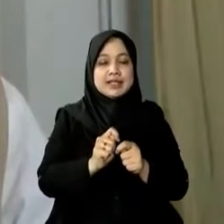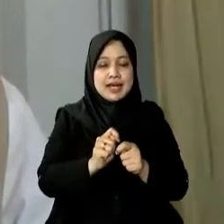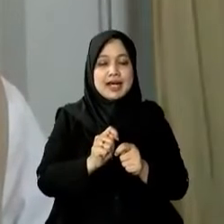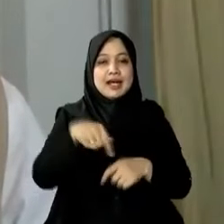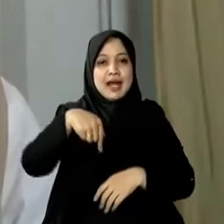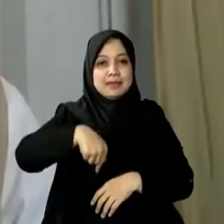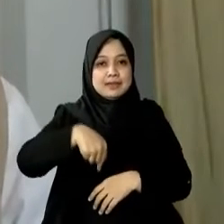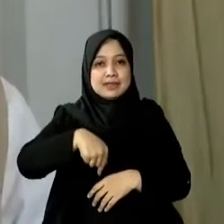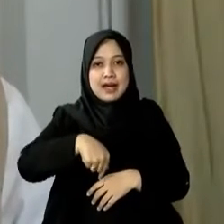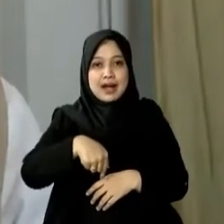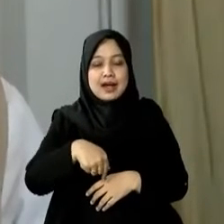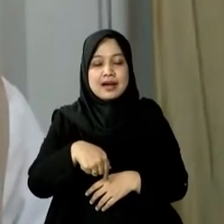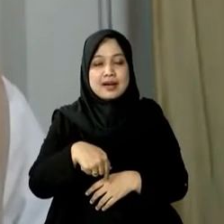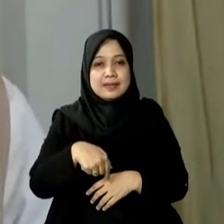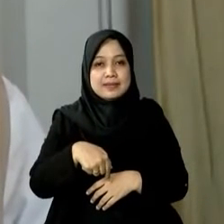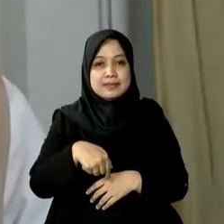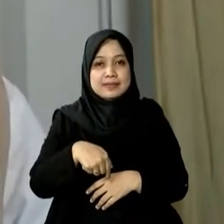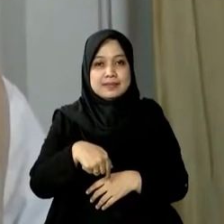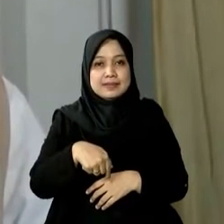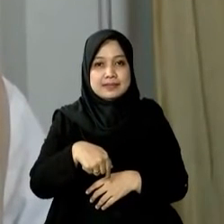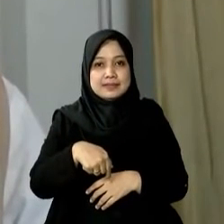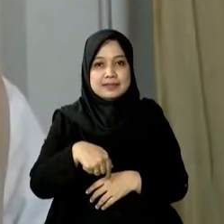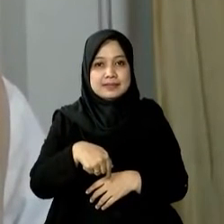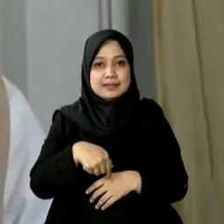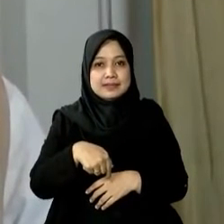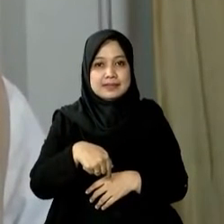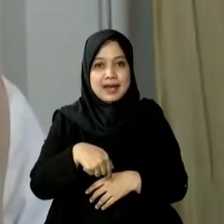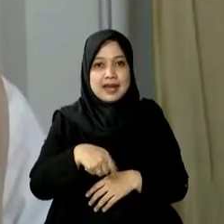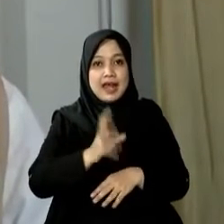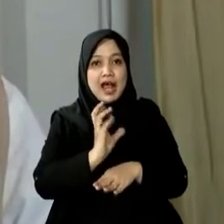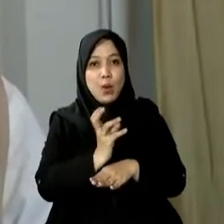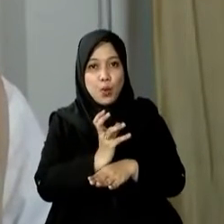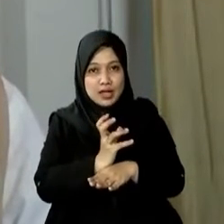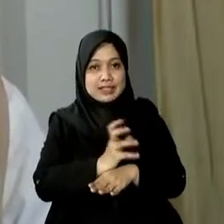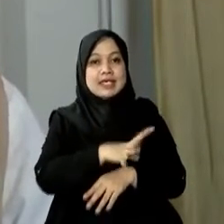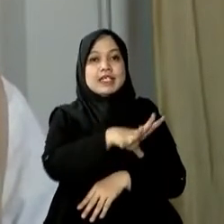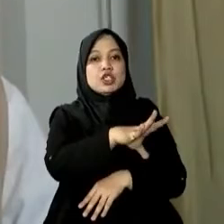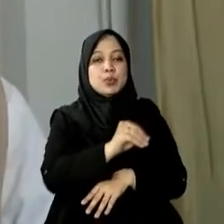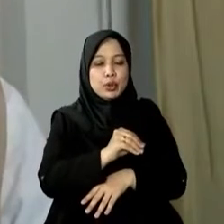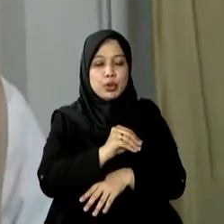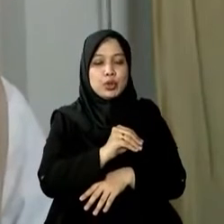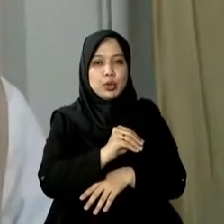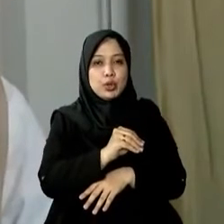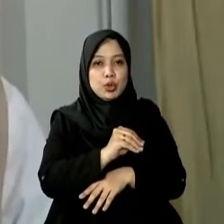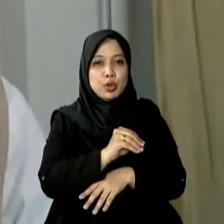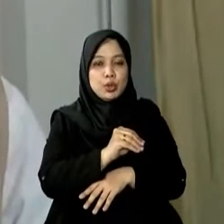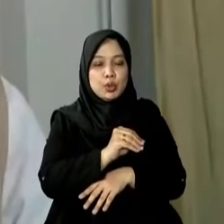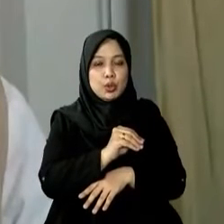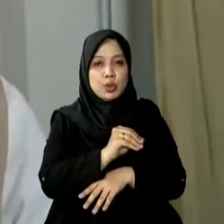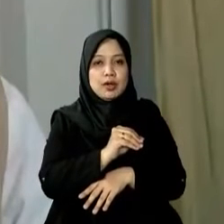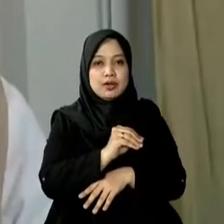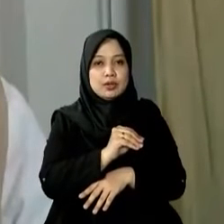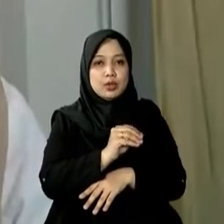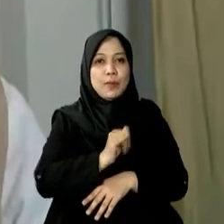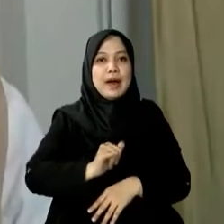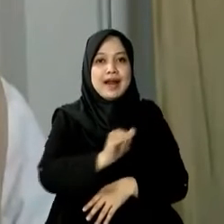eh kita bisa menjemput dengan secara berombongan dan Ini bisa juga kalau misalnya masih ada stigma sayangnya di